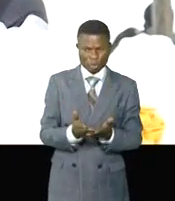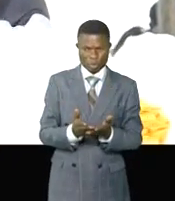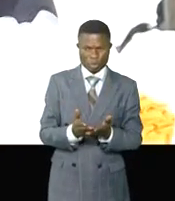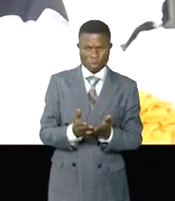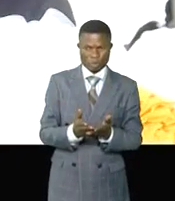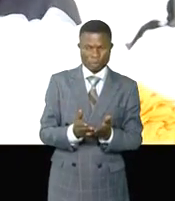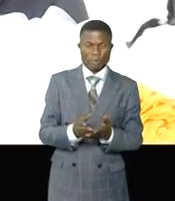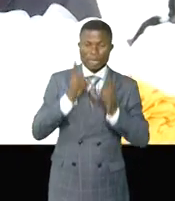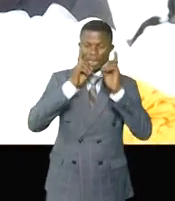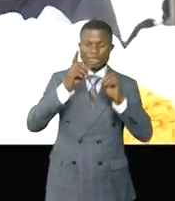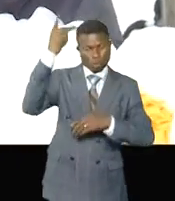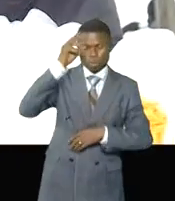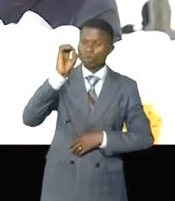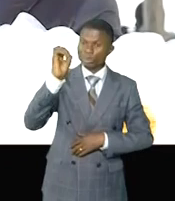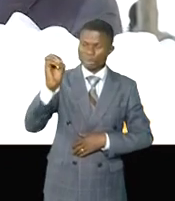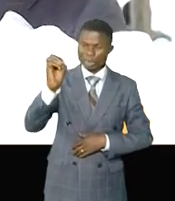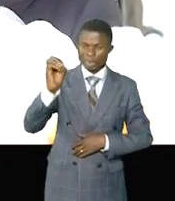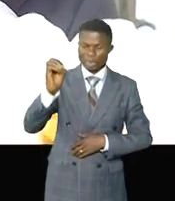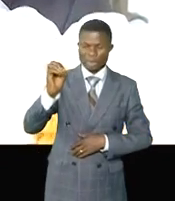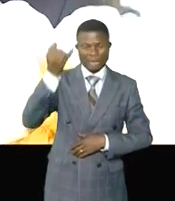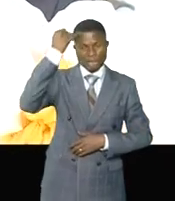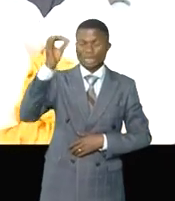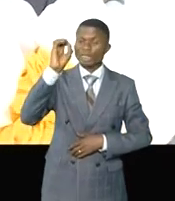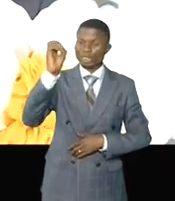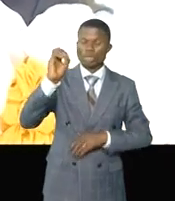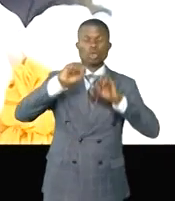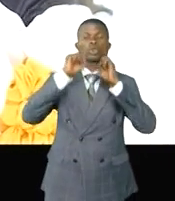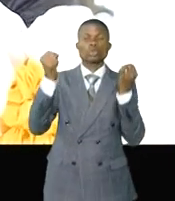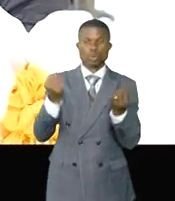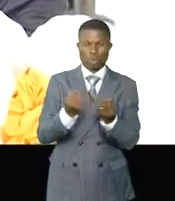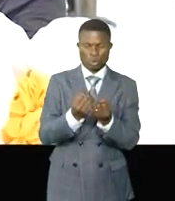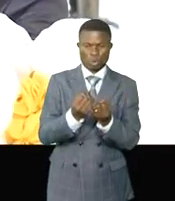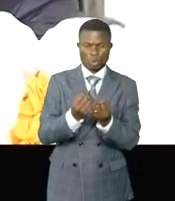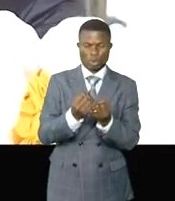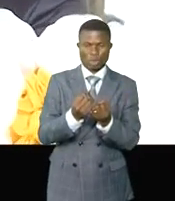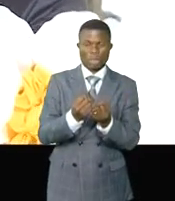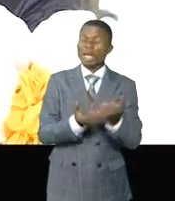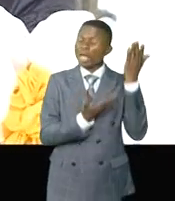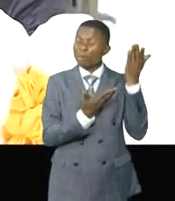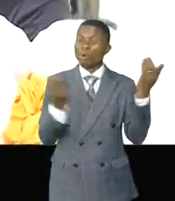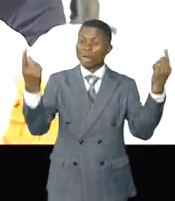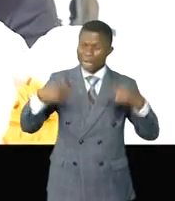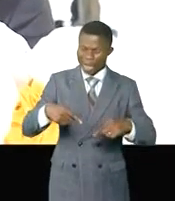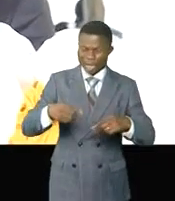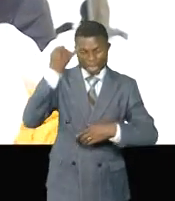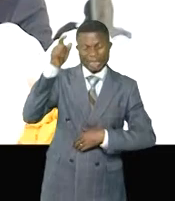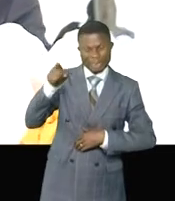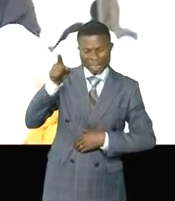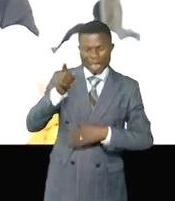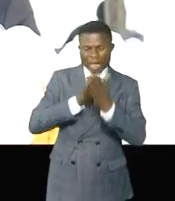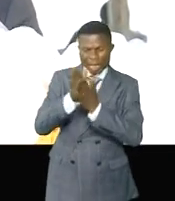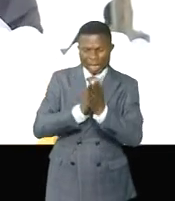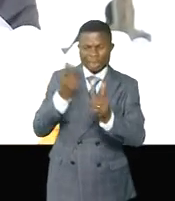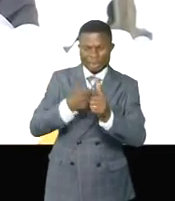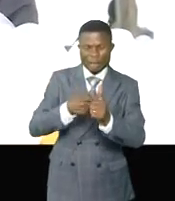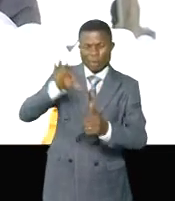aucun discours politique, aucune idéologie sociale qui ne peut avoir du sens si cette idéologie ou cette idée